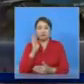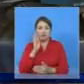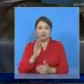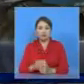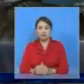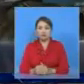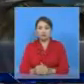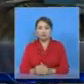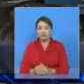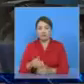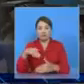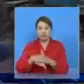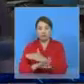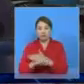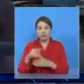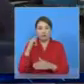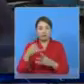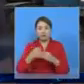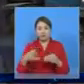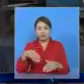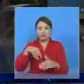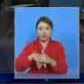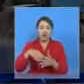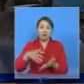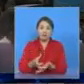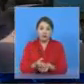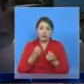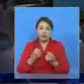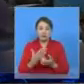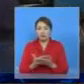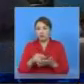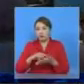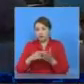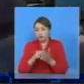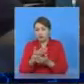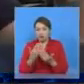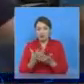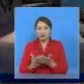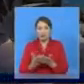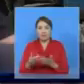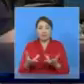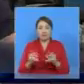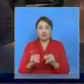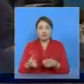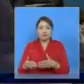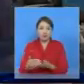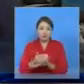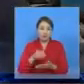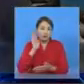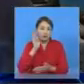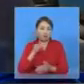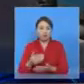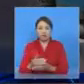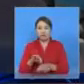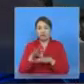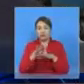этого. Вода? Вода уходит частично в землю и будет высасываться. Чтобы не создавать пробок, будет одно место, где он будет всю воду, машина будет собирать